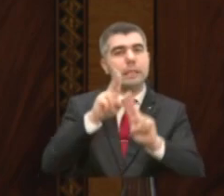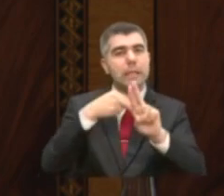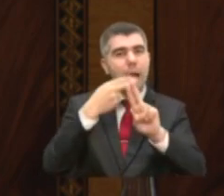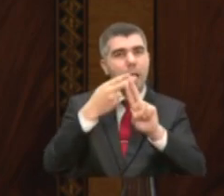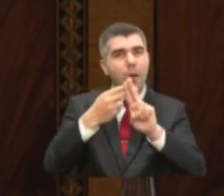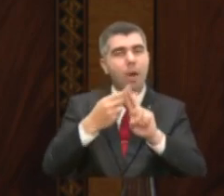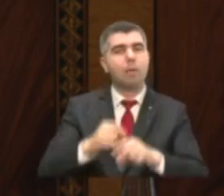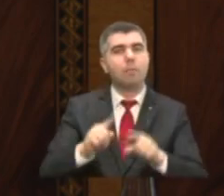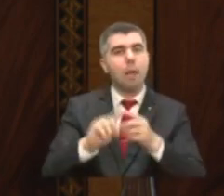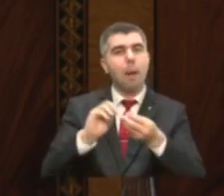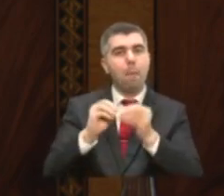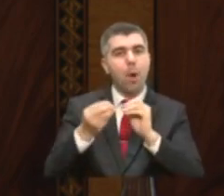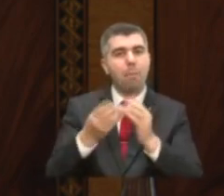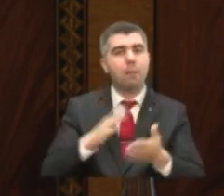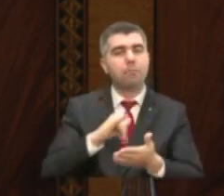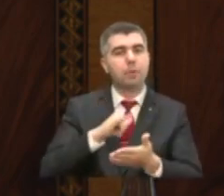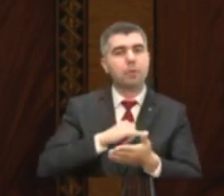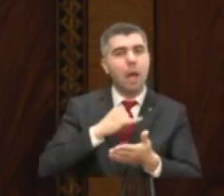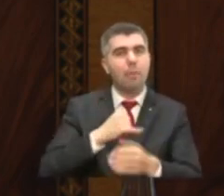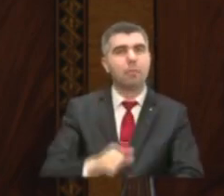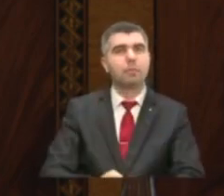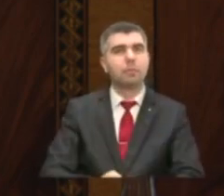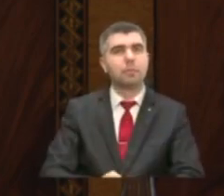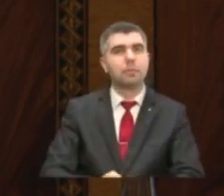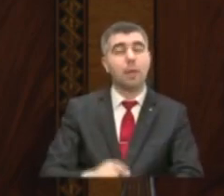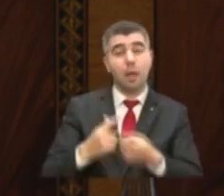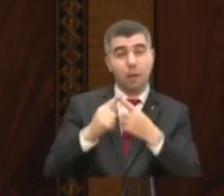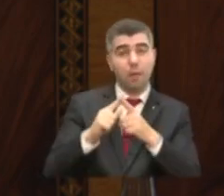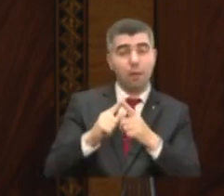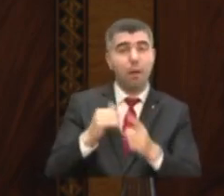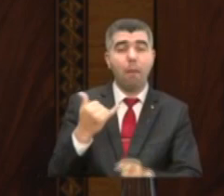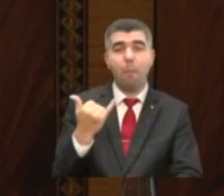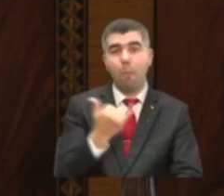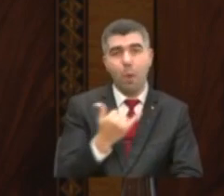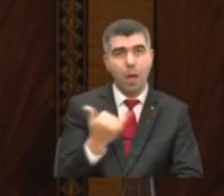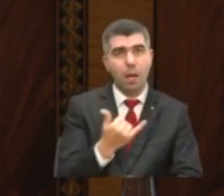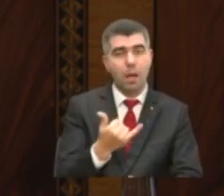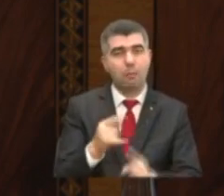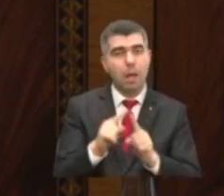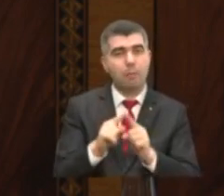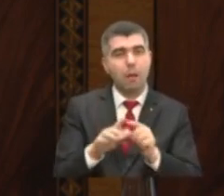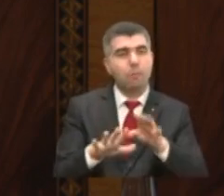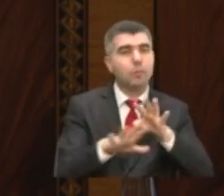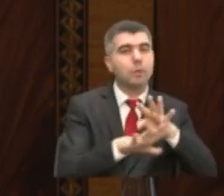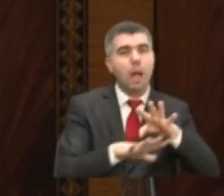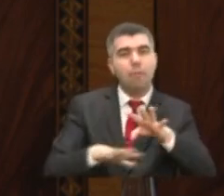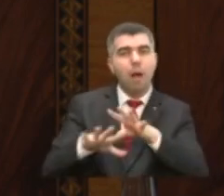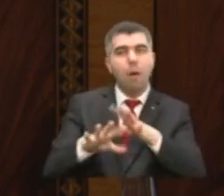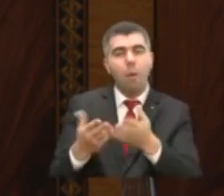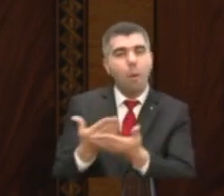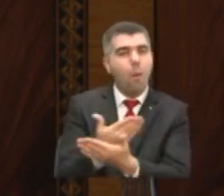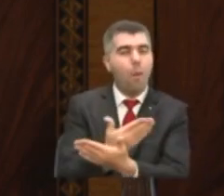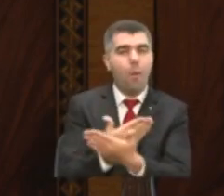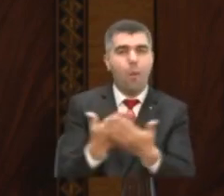حول قضايا الشباب التي أصبحت تشكل الجزء الأهم من قضايا المجتمعات المعاصرة على